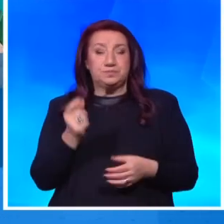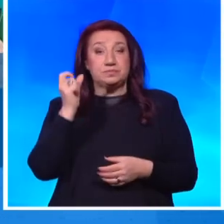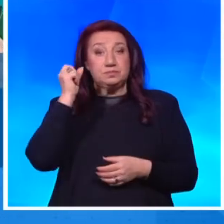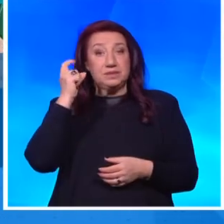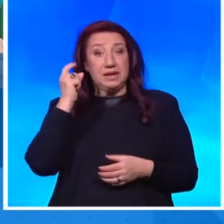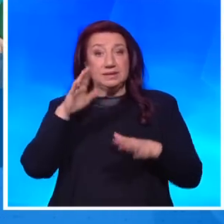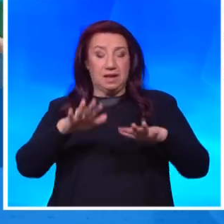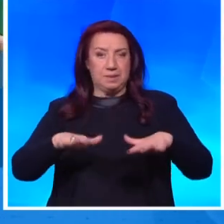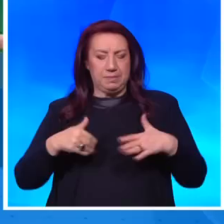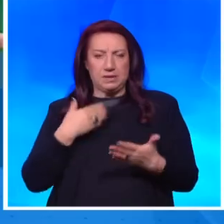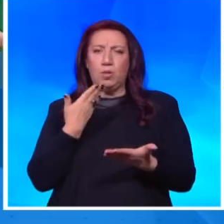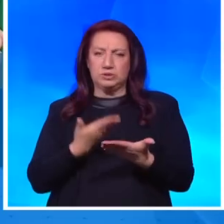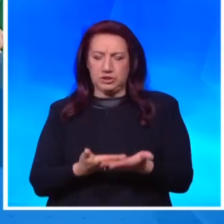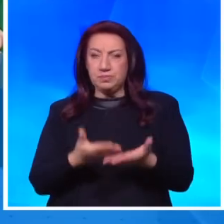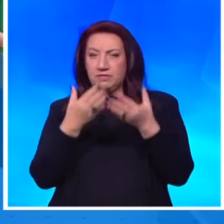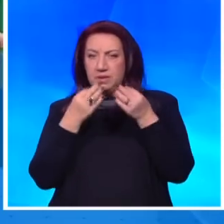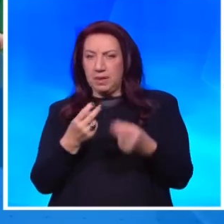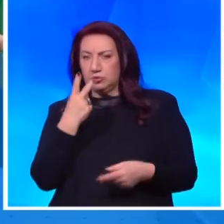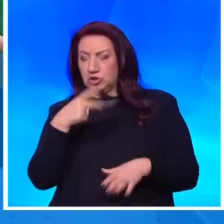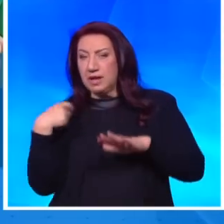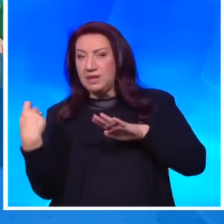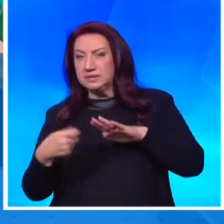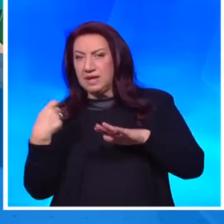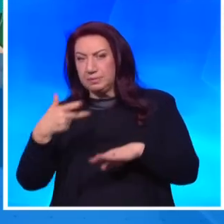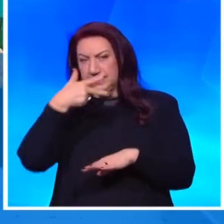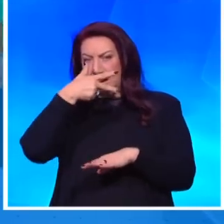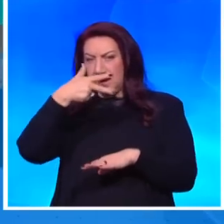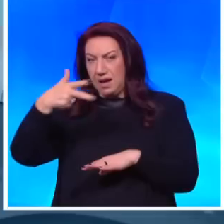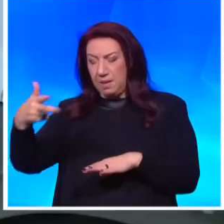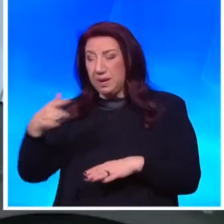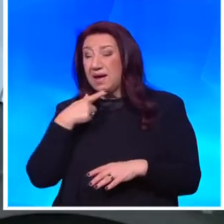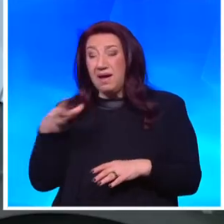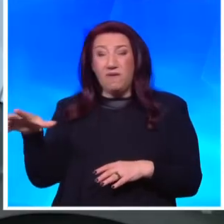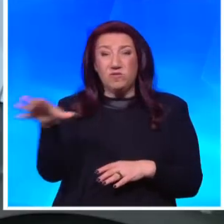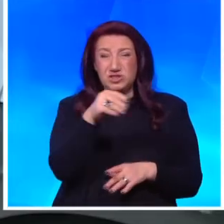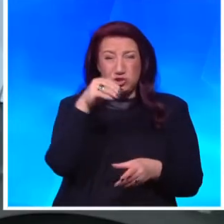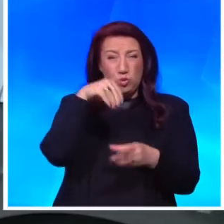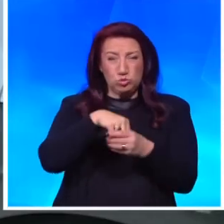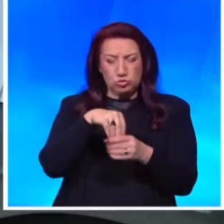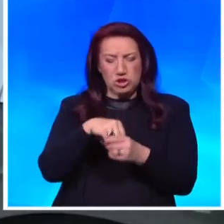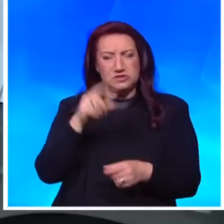обеща, че много внимателно ще прегледа записите от камерите и ще наложи наказание още утре.